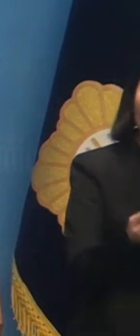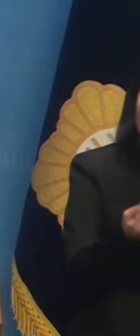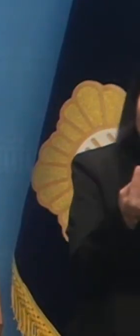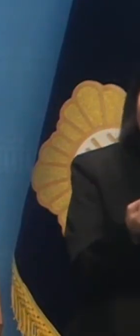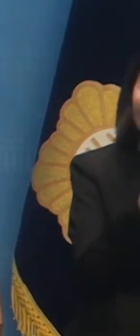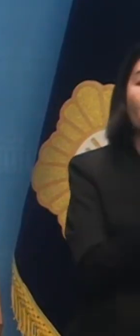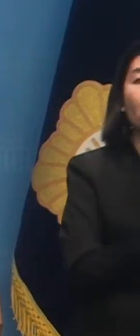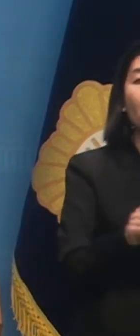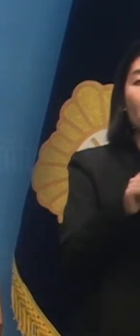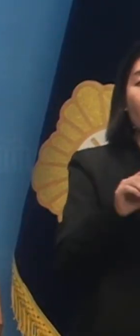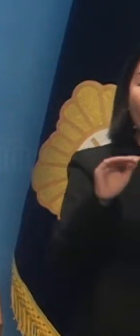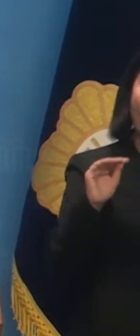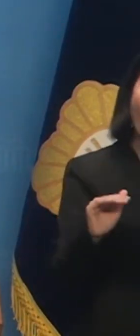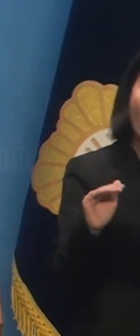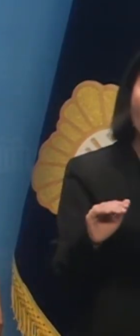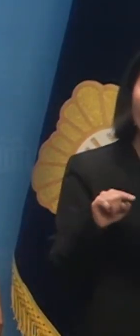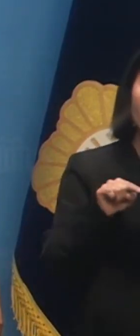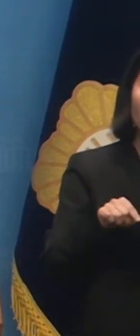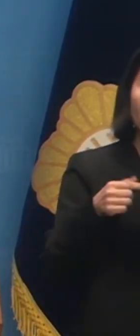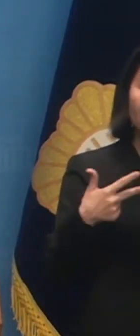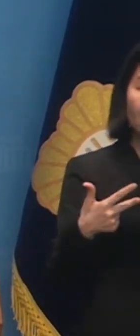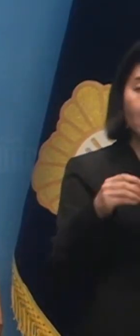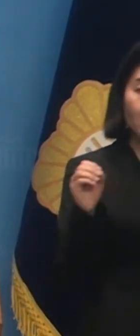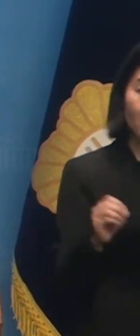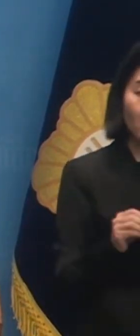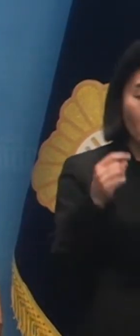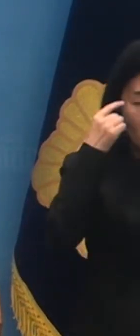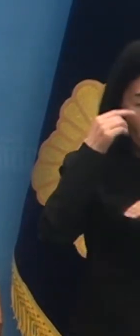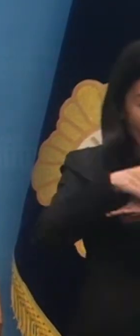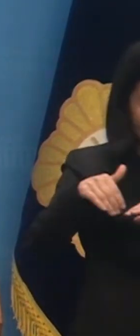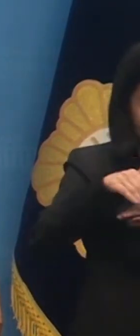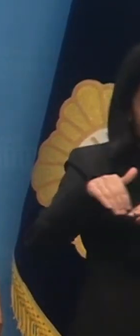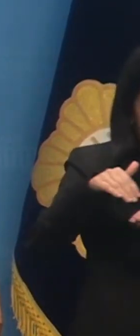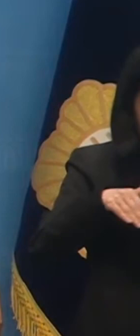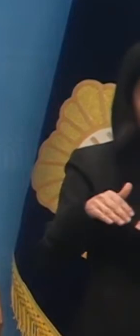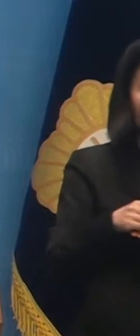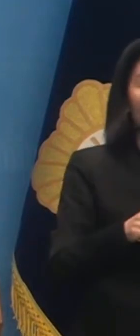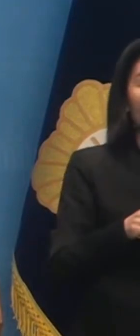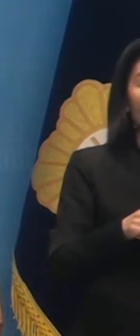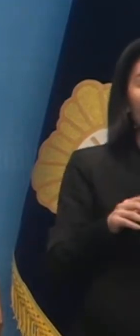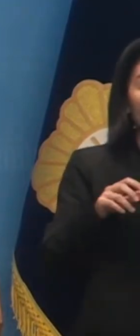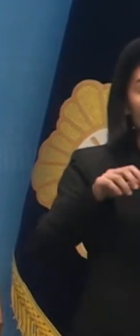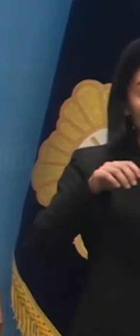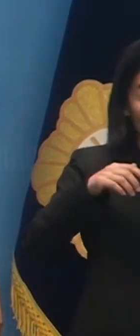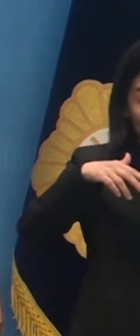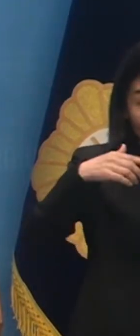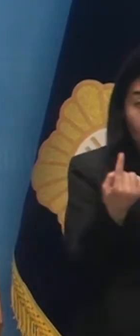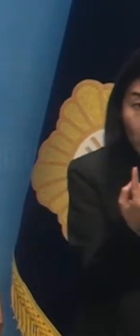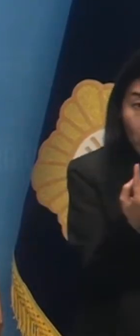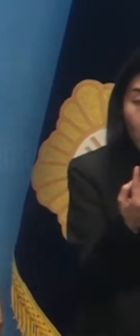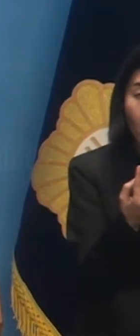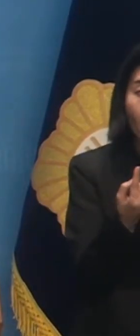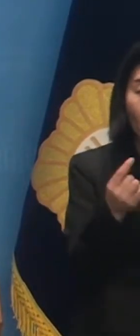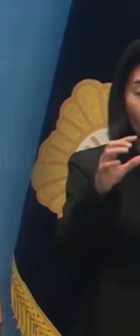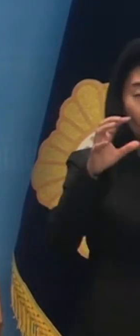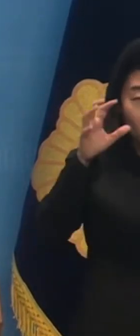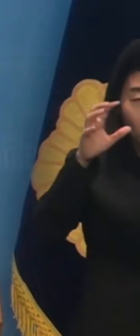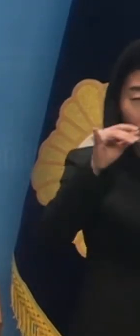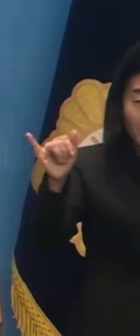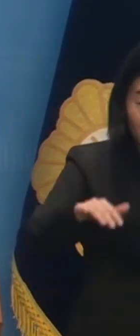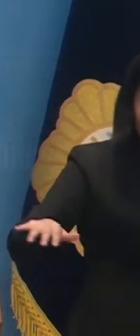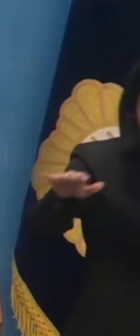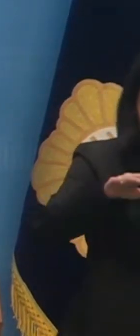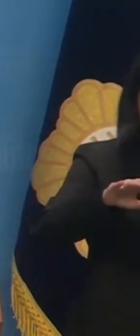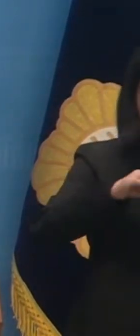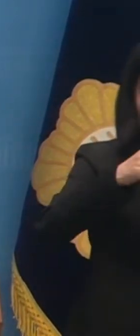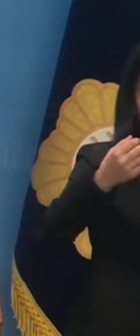더 상당히 낮은 0.7 정도로 잡더라도 26조 원의 재정 지출은 GDP의 0.7%포인트